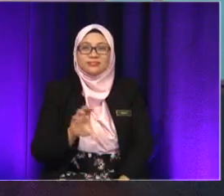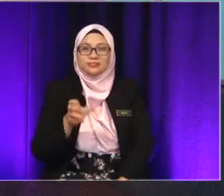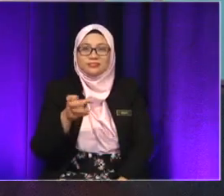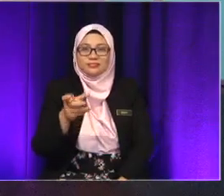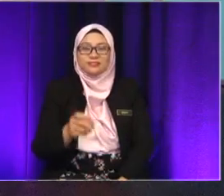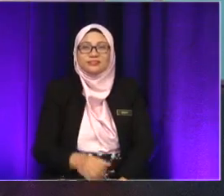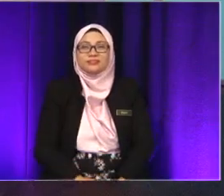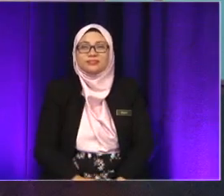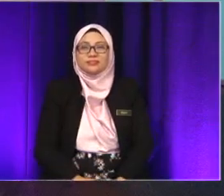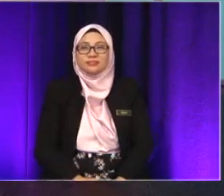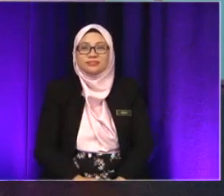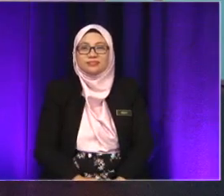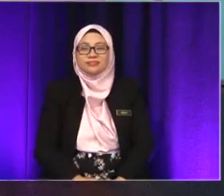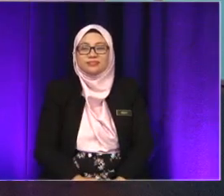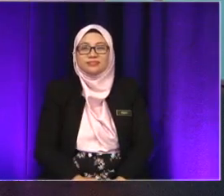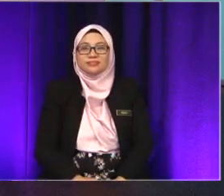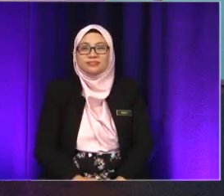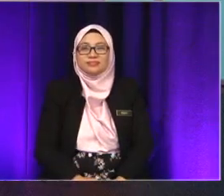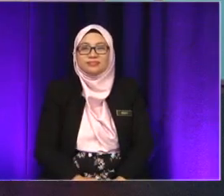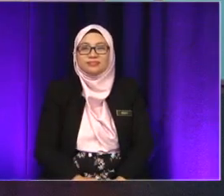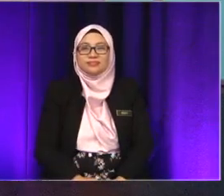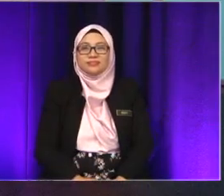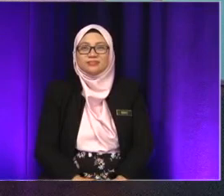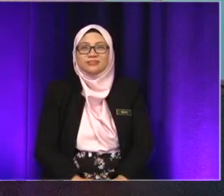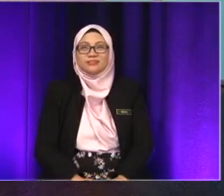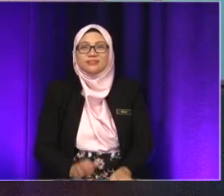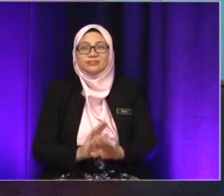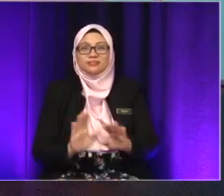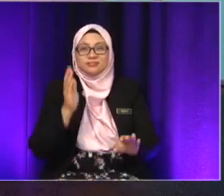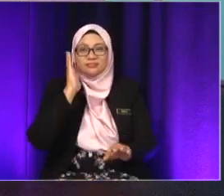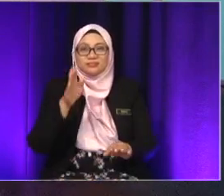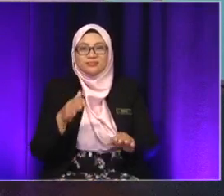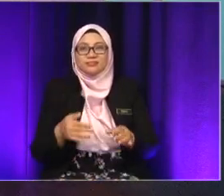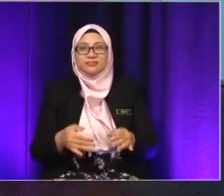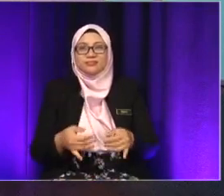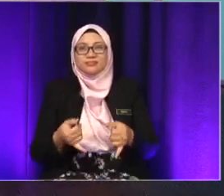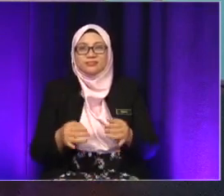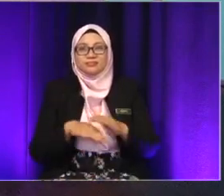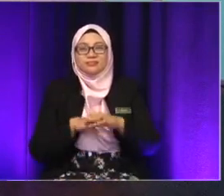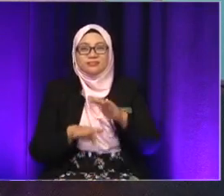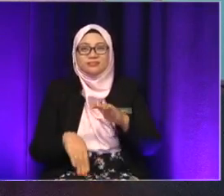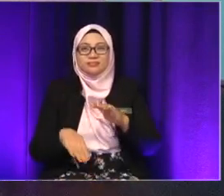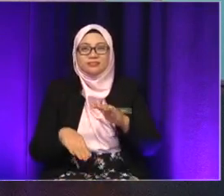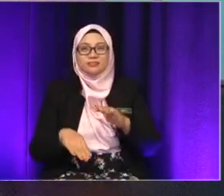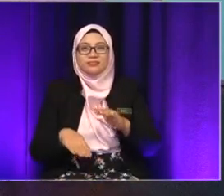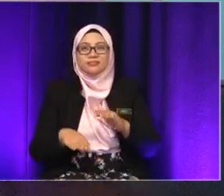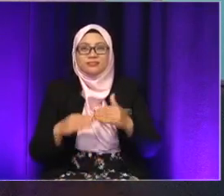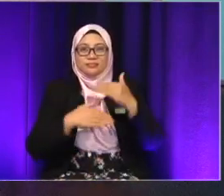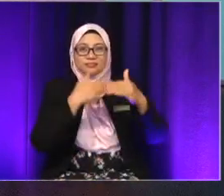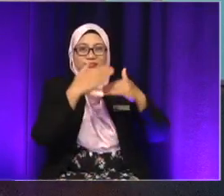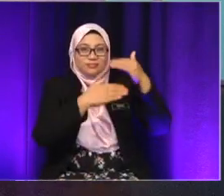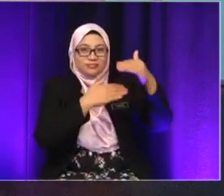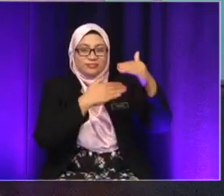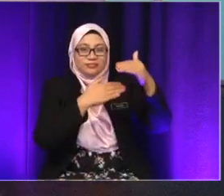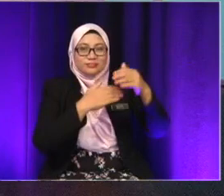bila guna sistem hidrolik boring, dia takkan lalu bawah bangunan, dia akan lalu jalan. Kalau kita buat yang saya dah ikuti